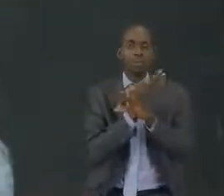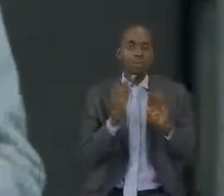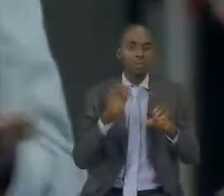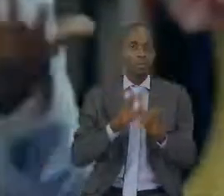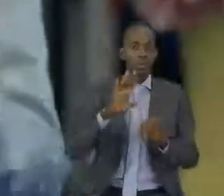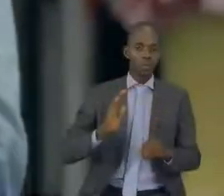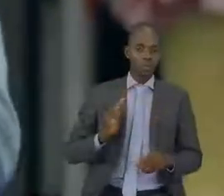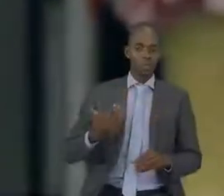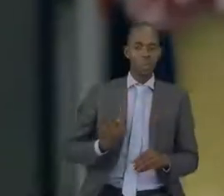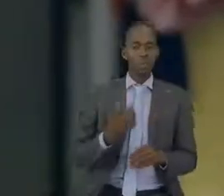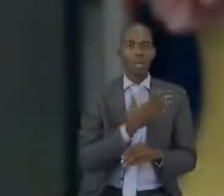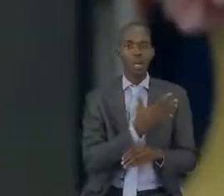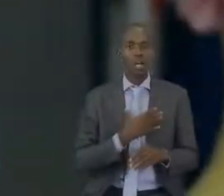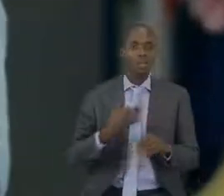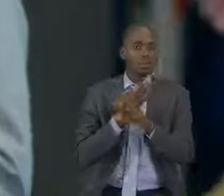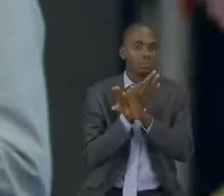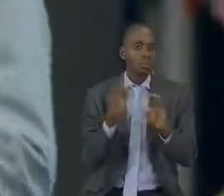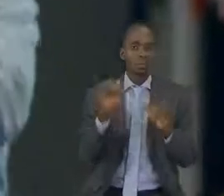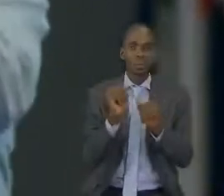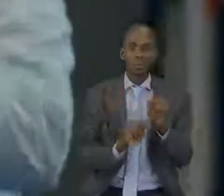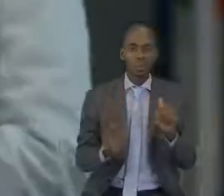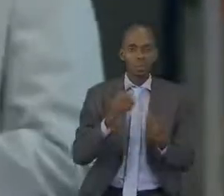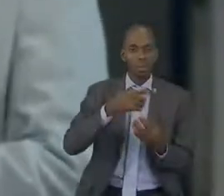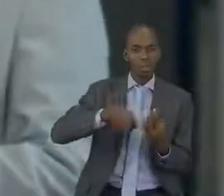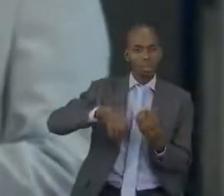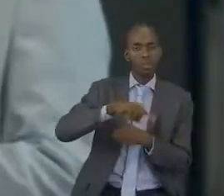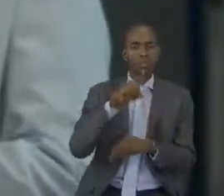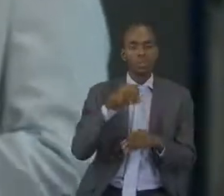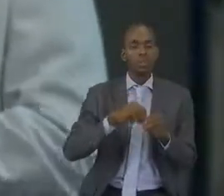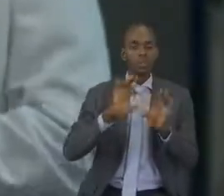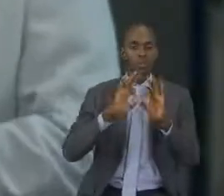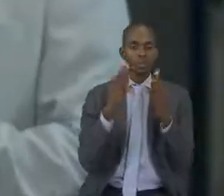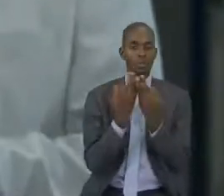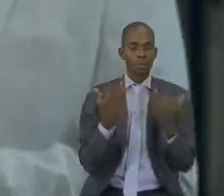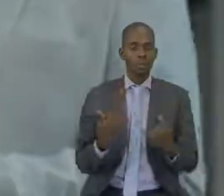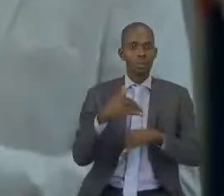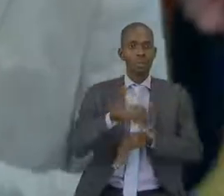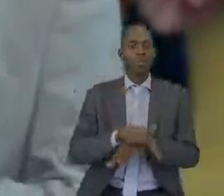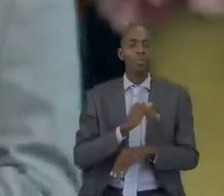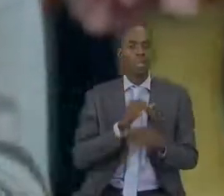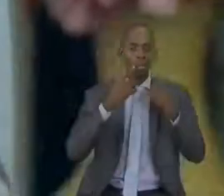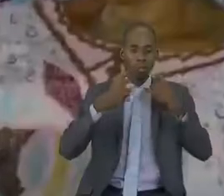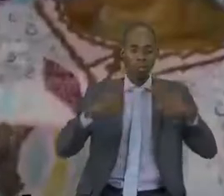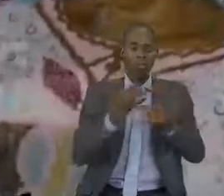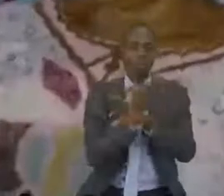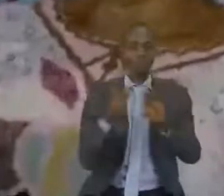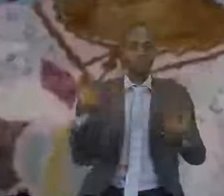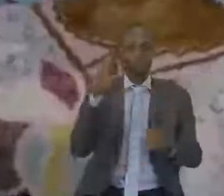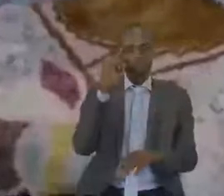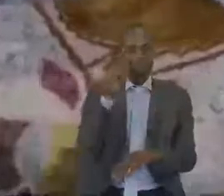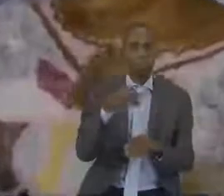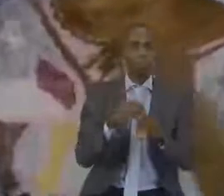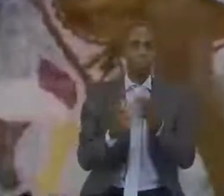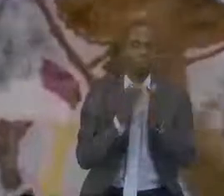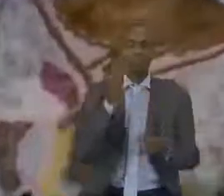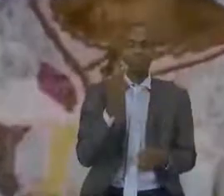et libération pour tous ceux qui sont autour de toi, dans ta famille. Ce soir, je déclare la liberté pour toi.